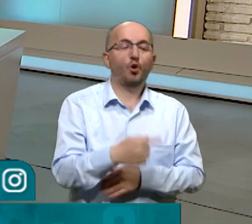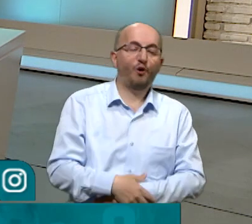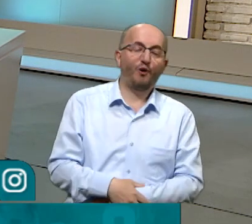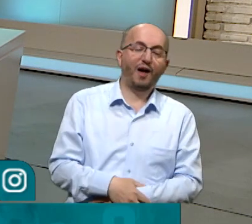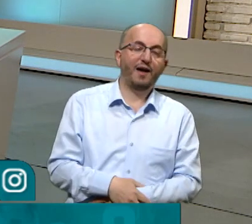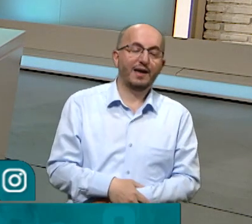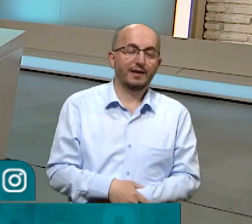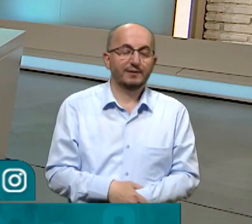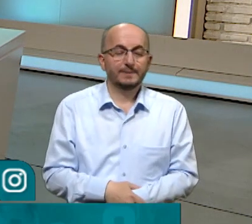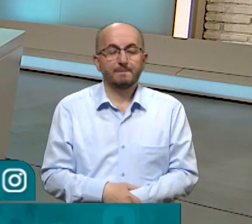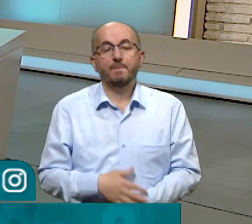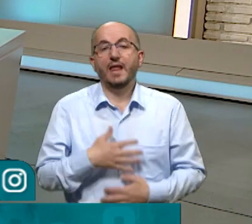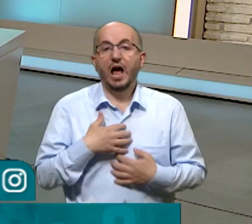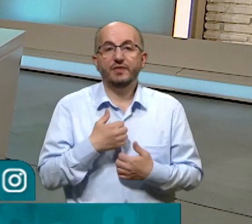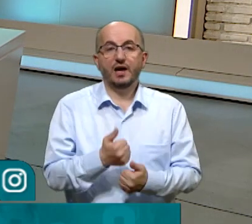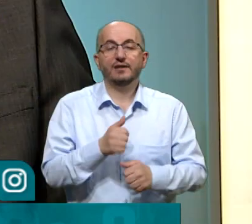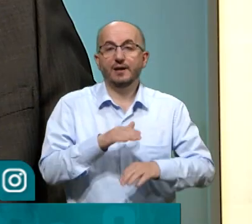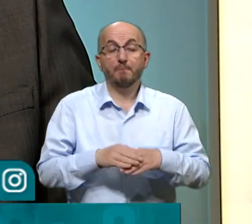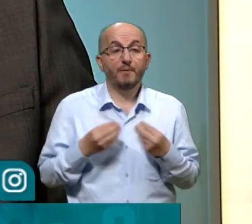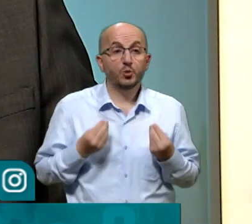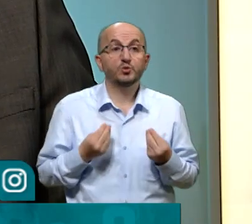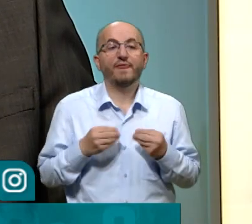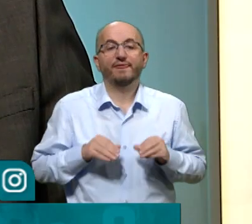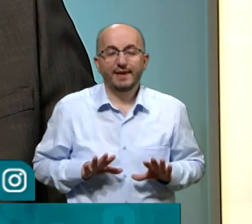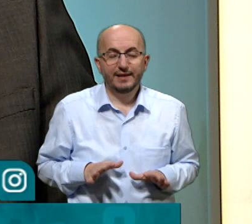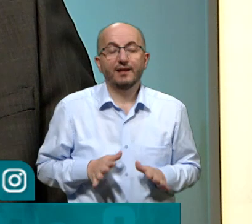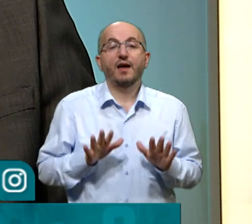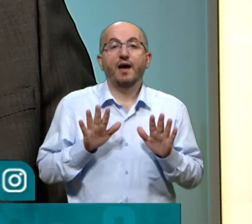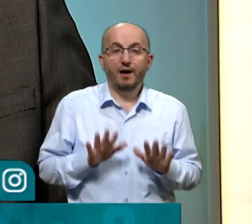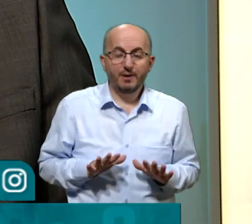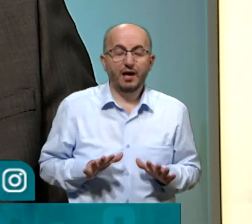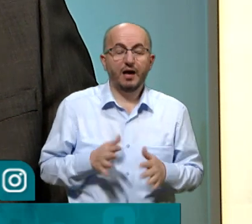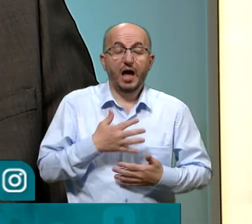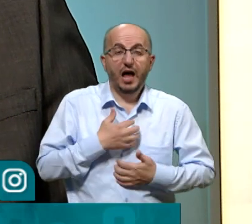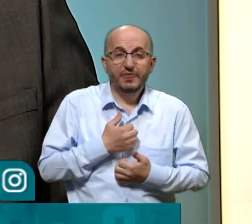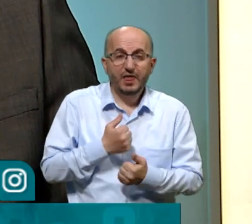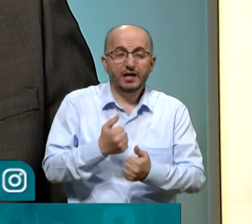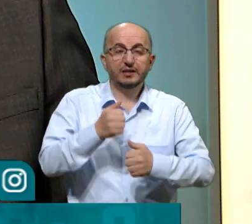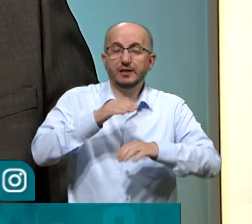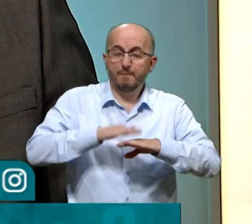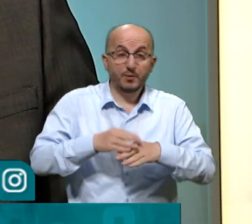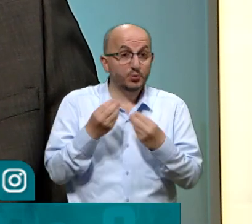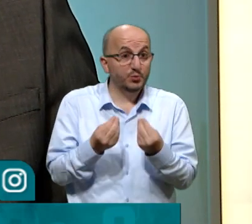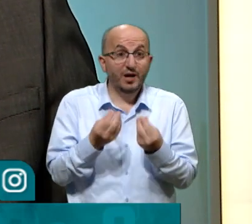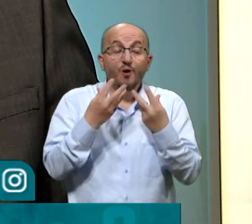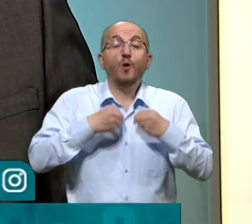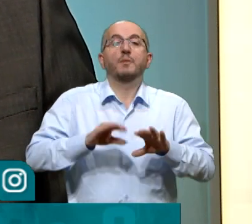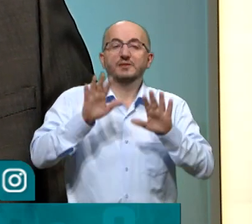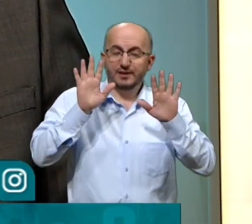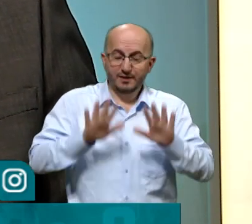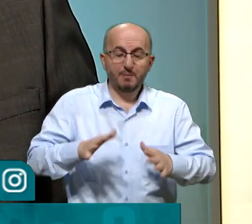O nedenle adakta bulunmak hoş değil ama adakta bulunmak hoş olmamasına rağmen Peki